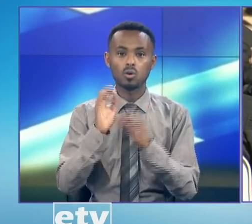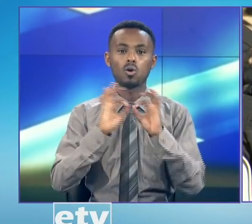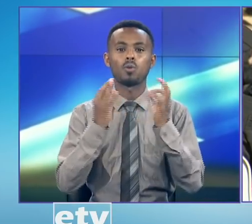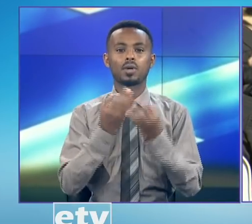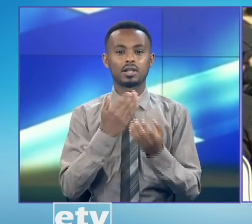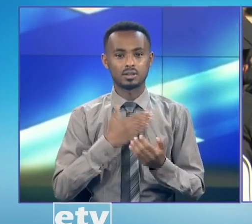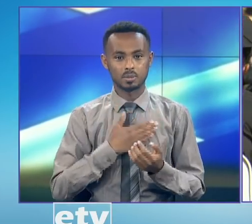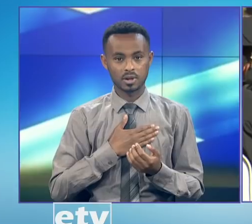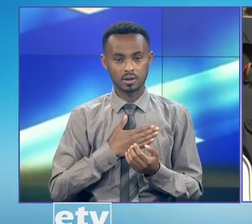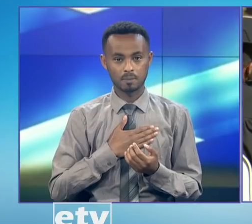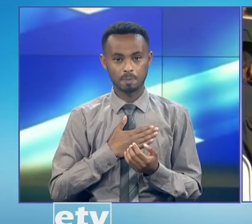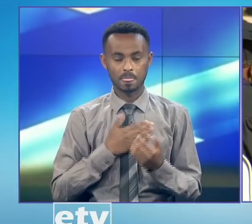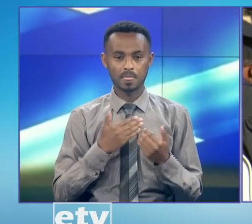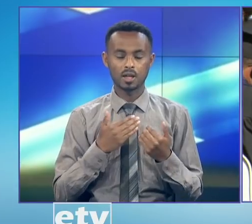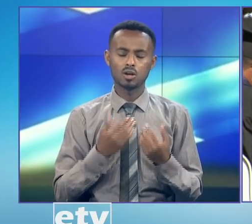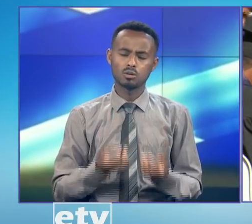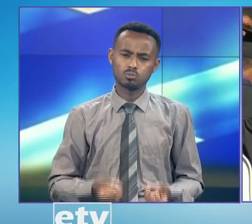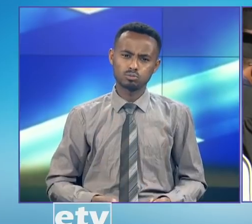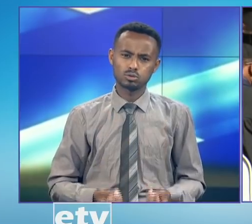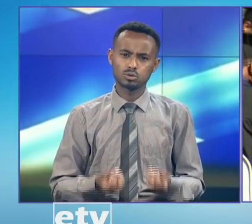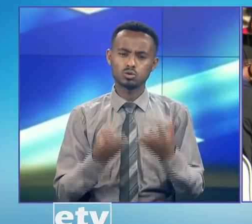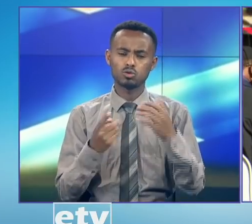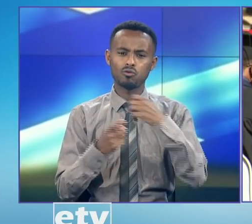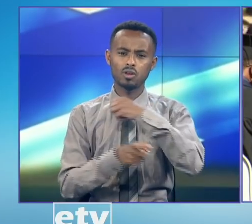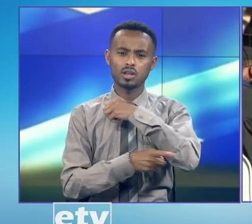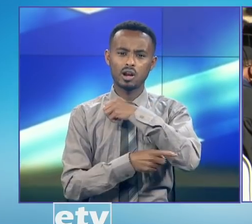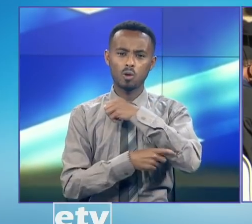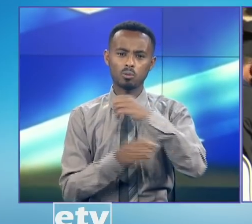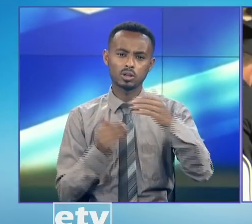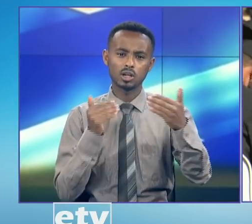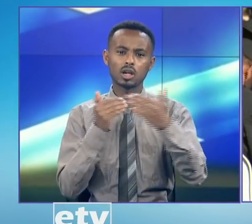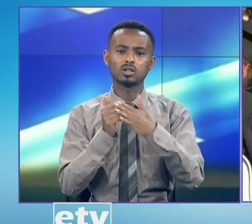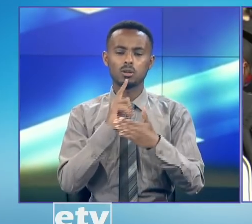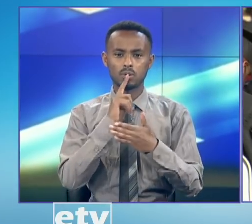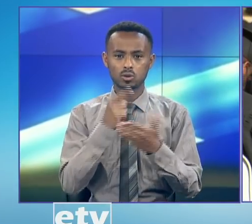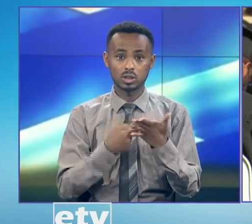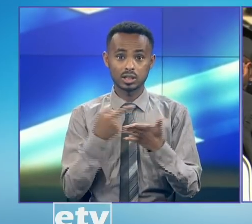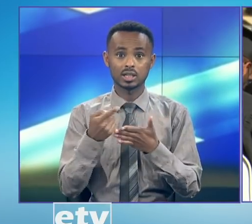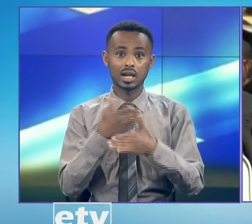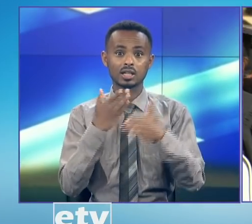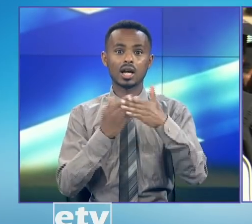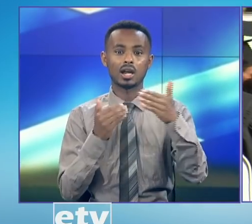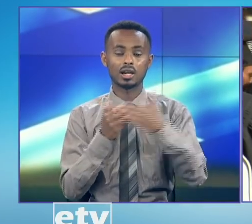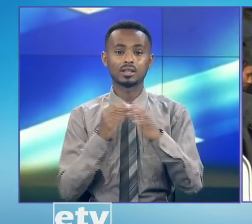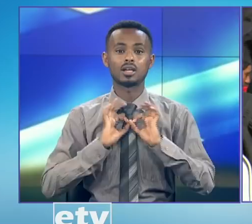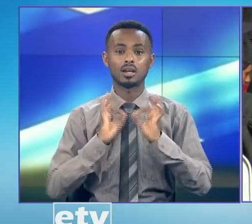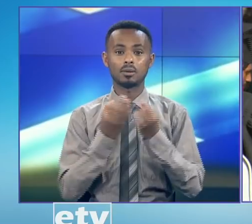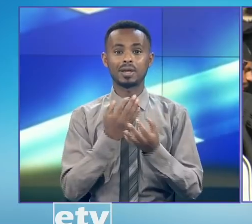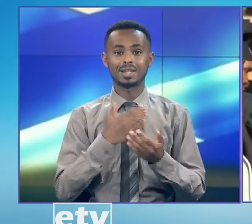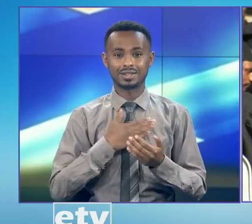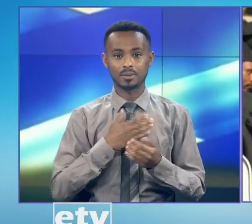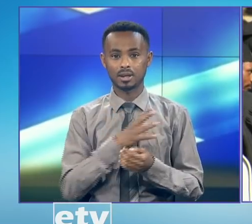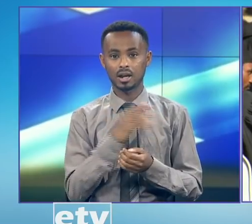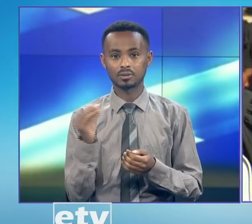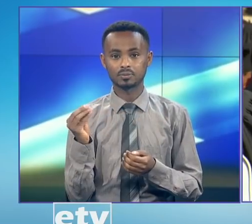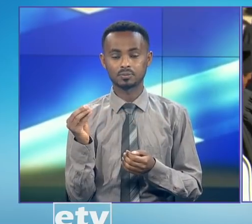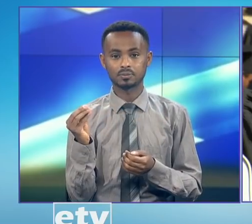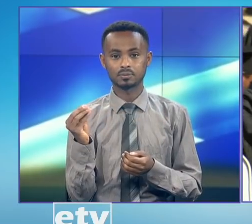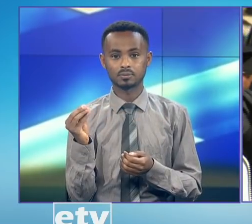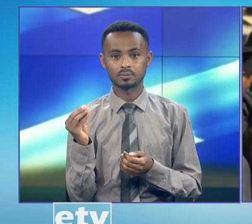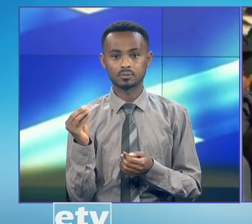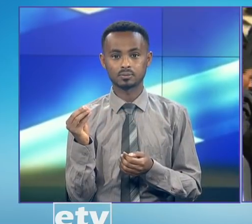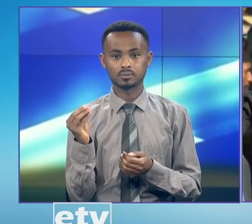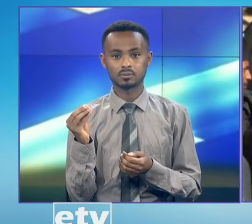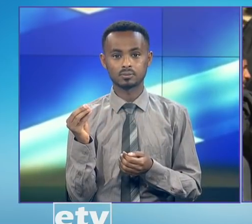ቤተሰቢ አላረል ብዙ ፈተናዎች ደርሶበት ነው እዚህ ያደረሰኝ ቤተሰቢና